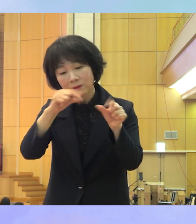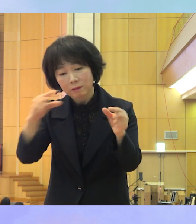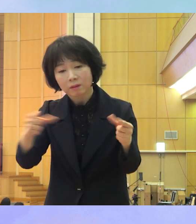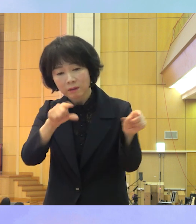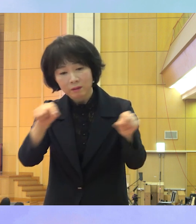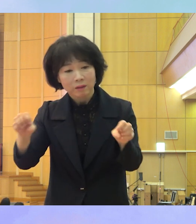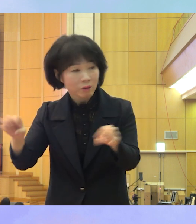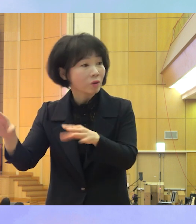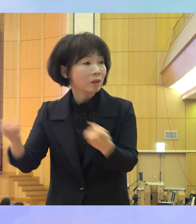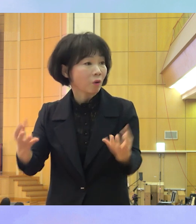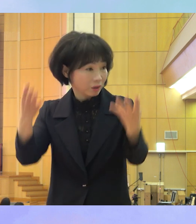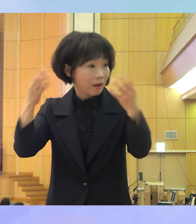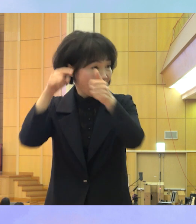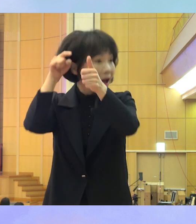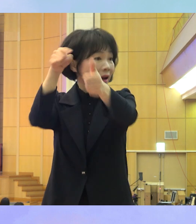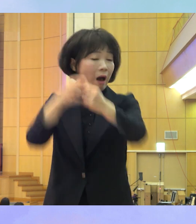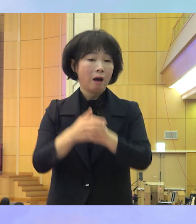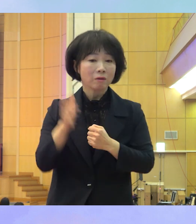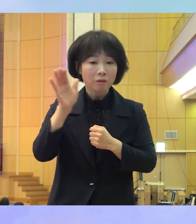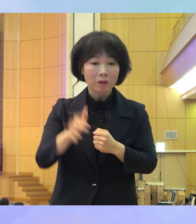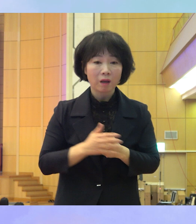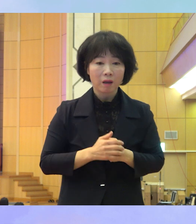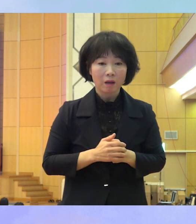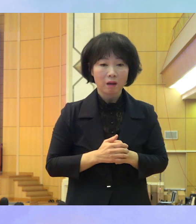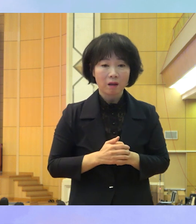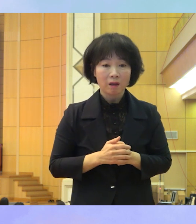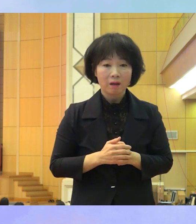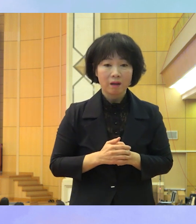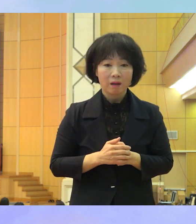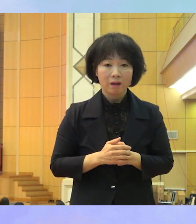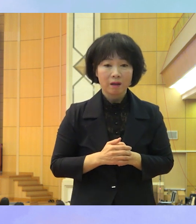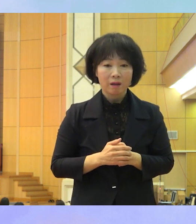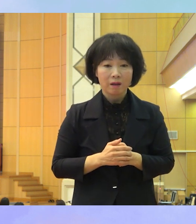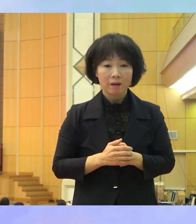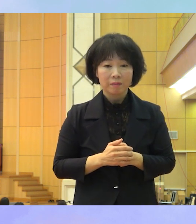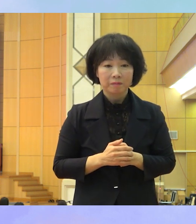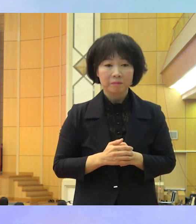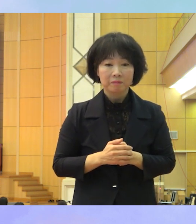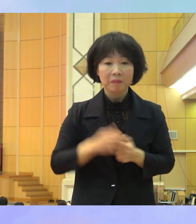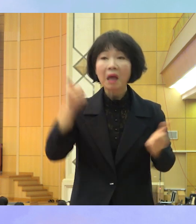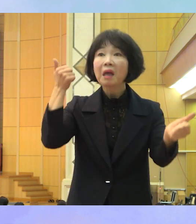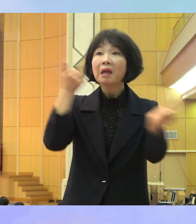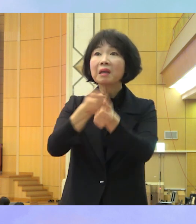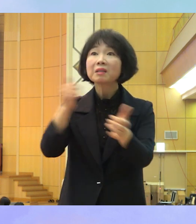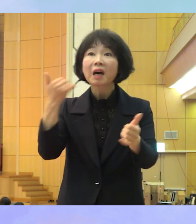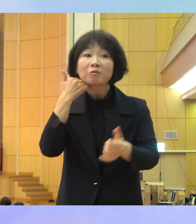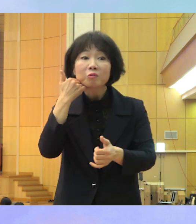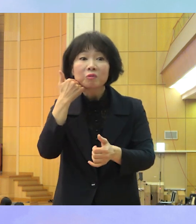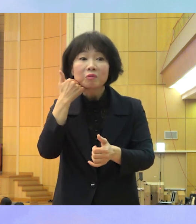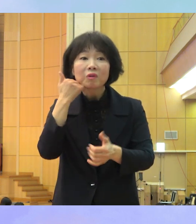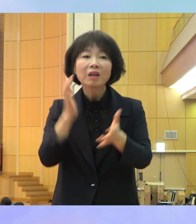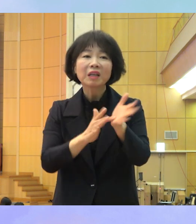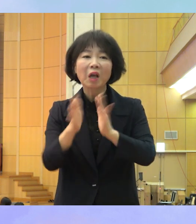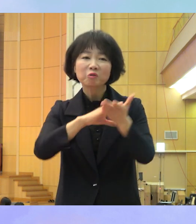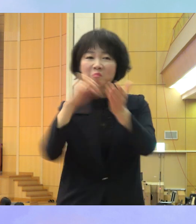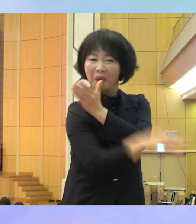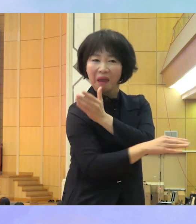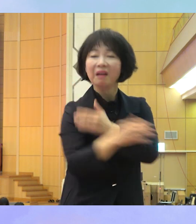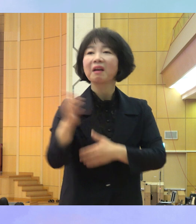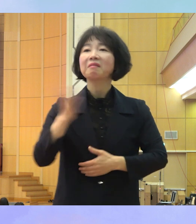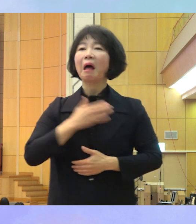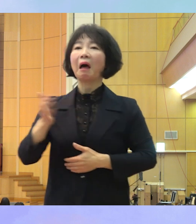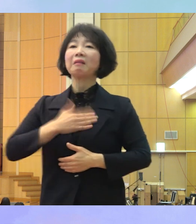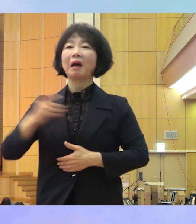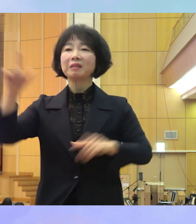그냥 계시 말씀, 그 약속의 목자 이긴 자 이만희한테 와서 계시 말씀